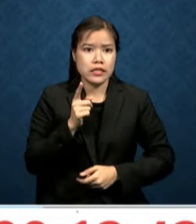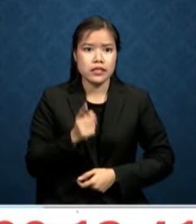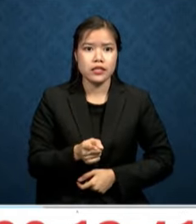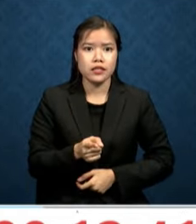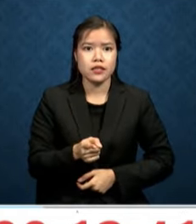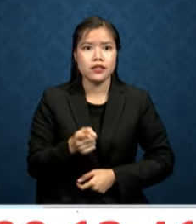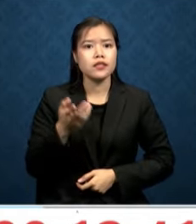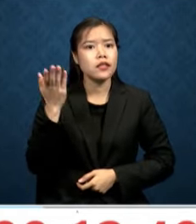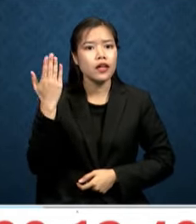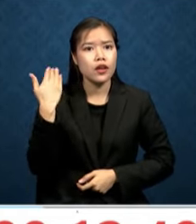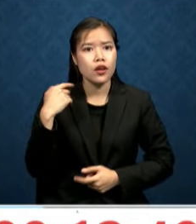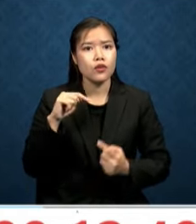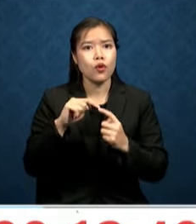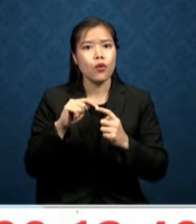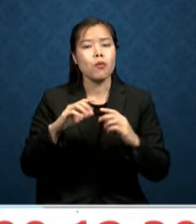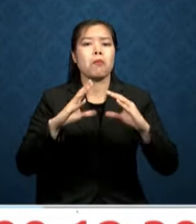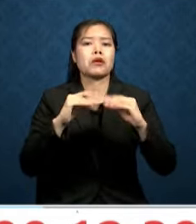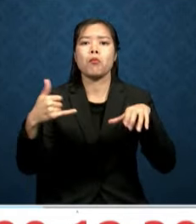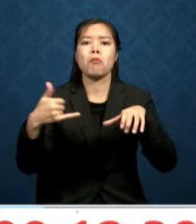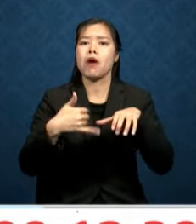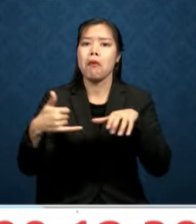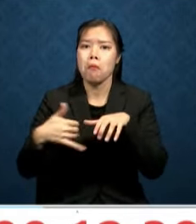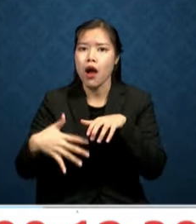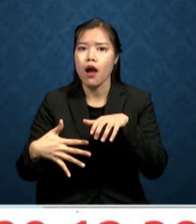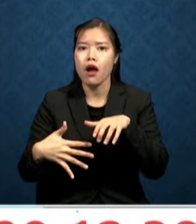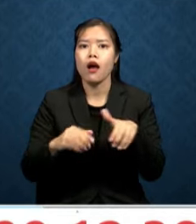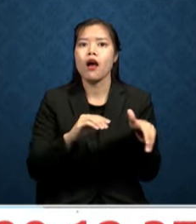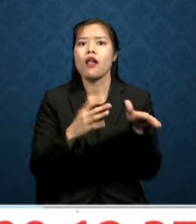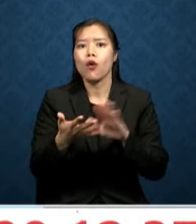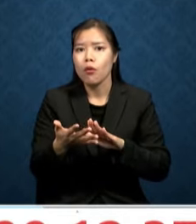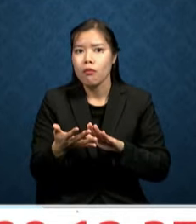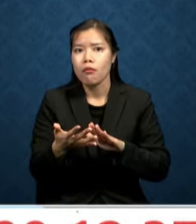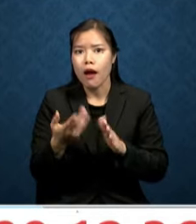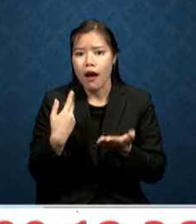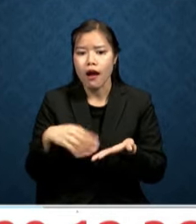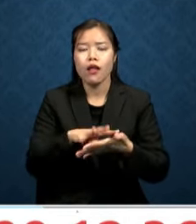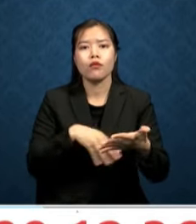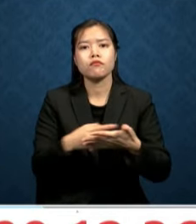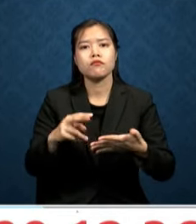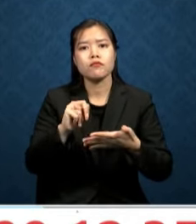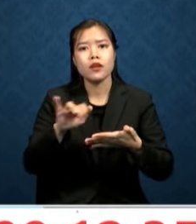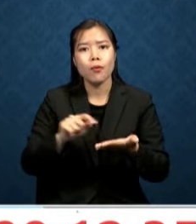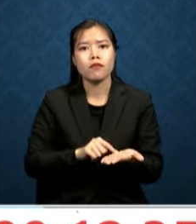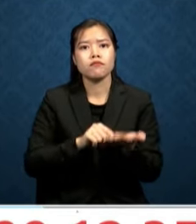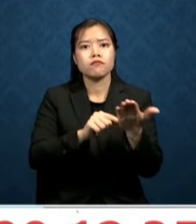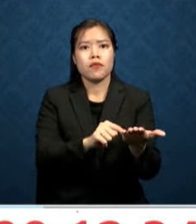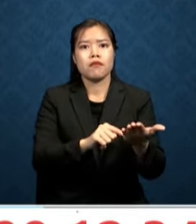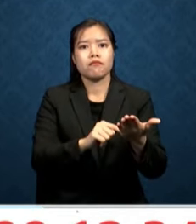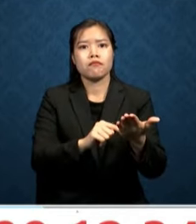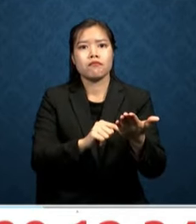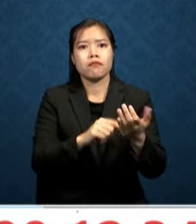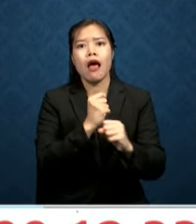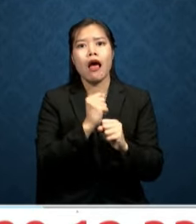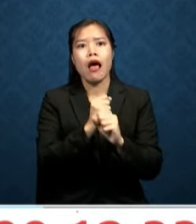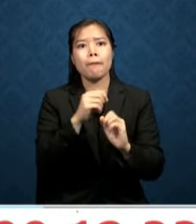ที่ไม่ประชุมจนทำให้ประชุมนั้นล่มจนทำให้นโยบายนั้นไม่สามารถดำเนินได้ตามกร